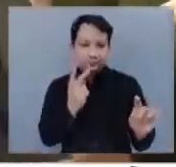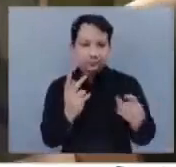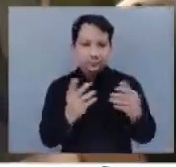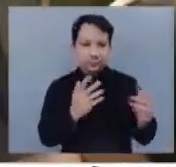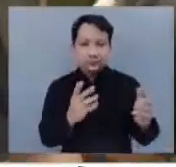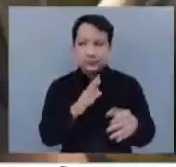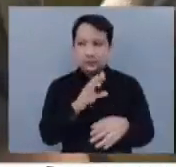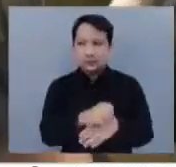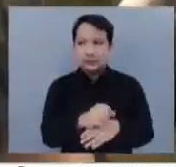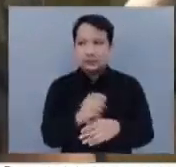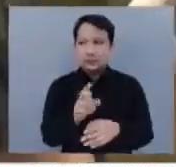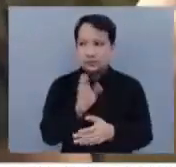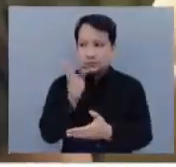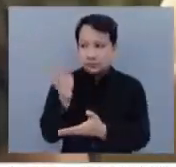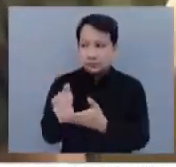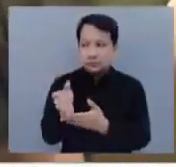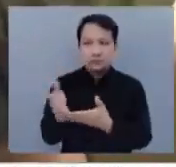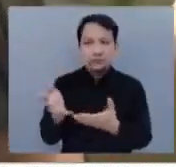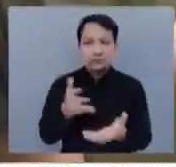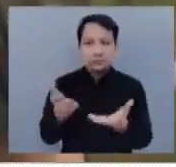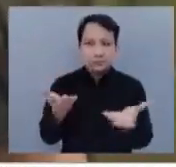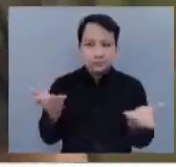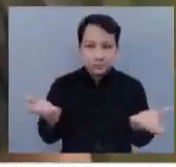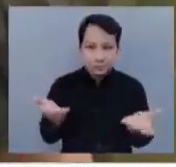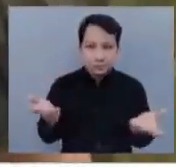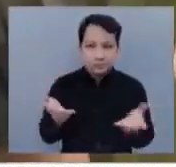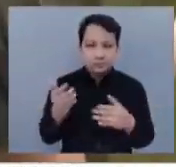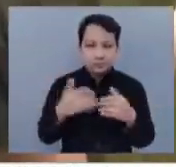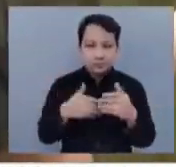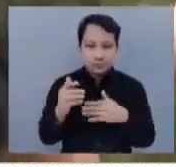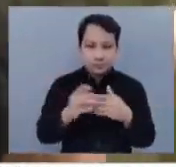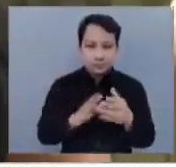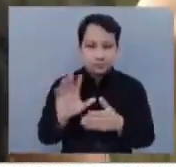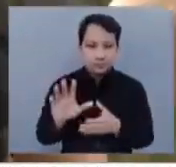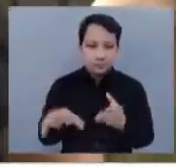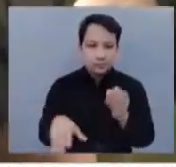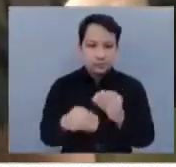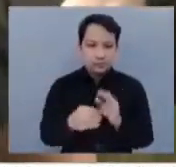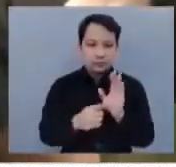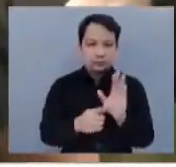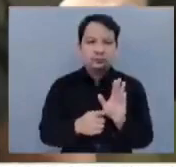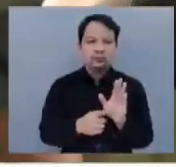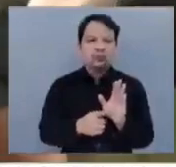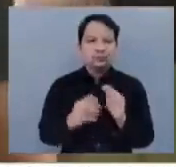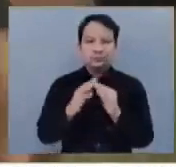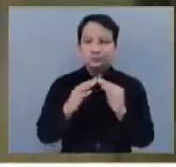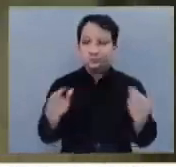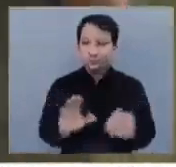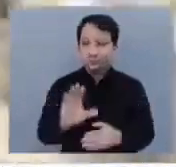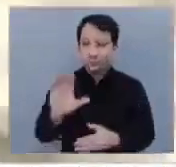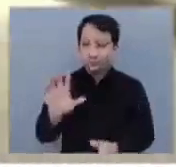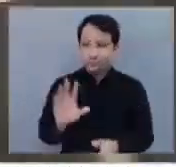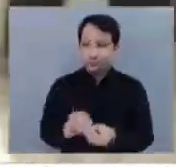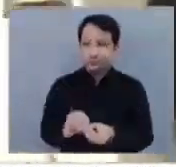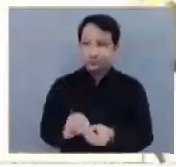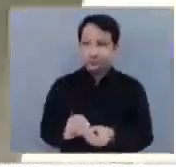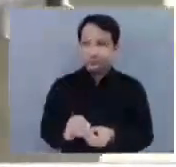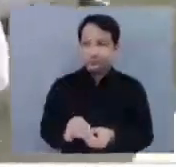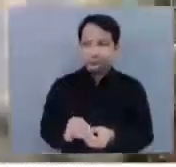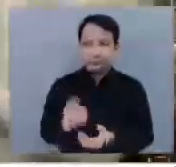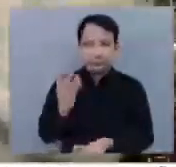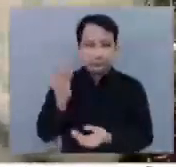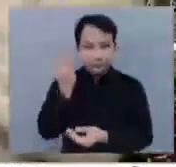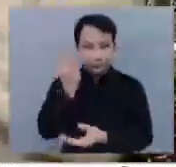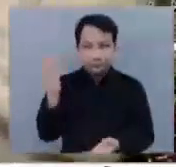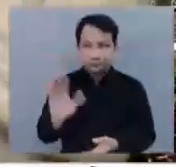puntahan kahit po nasa comfort po ng inyong mga bahay, no? And siguro po kahit po sa, kung meron